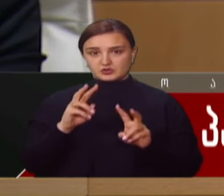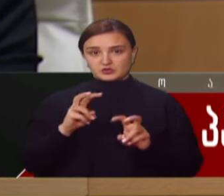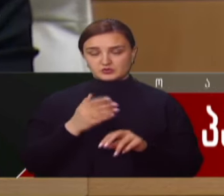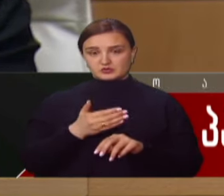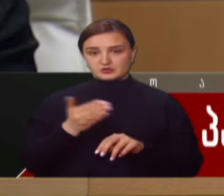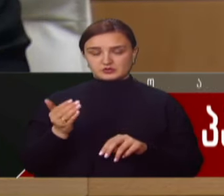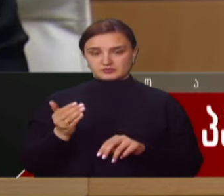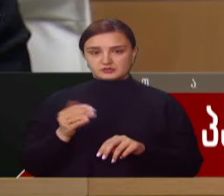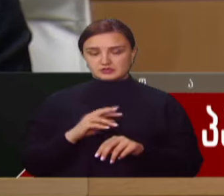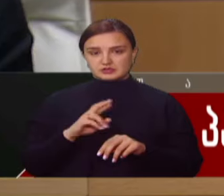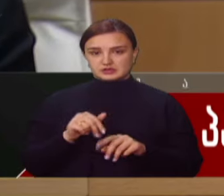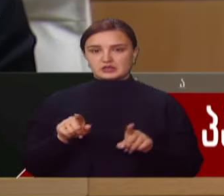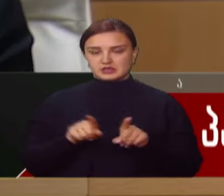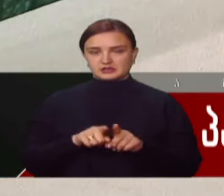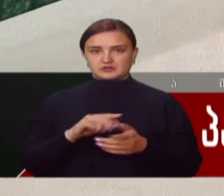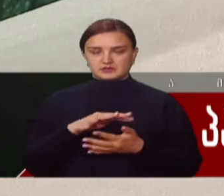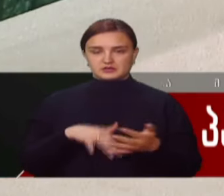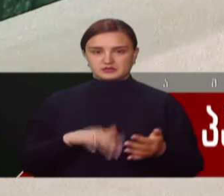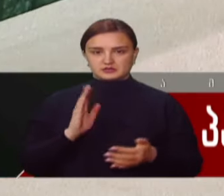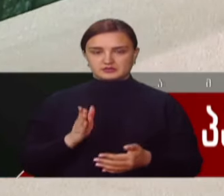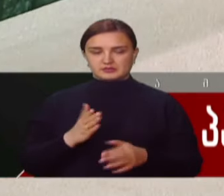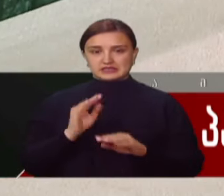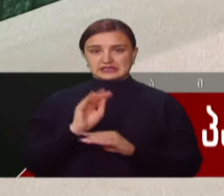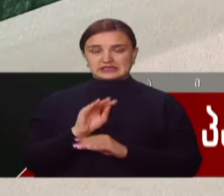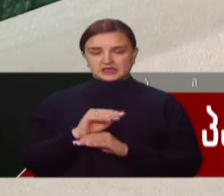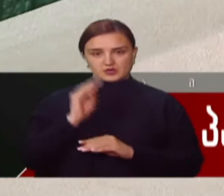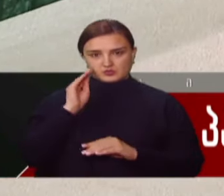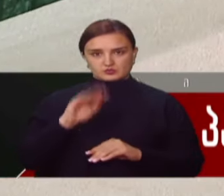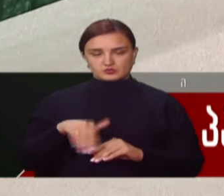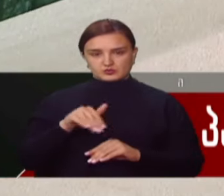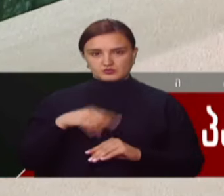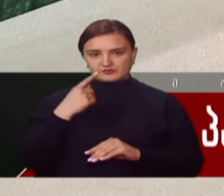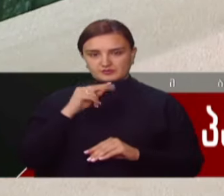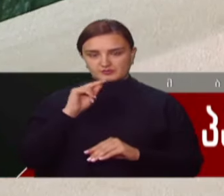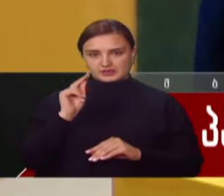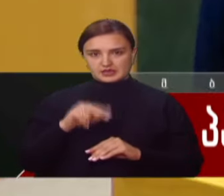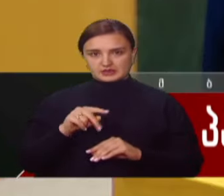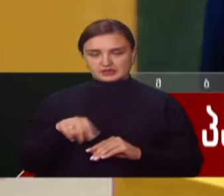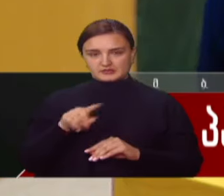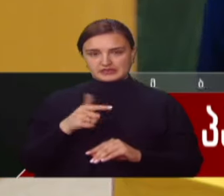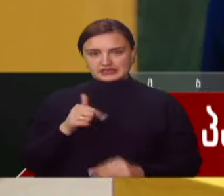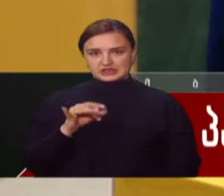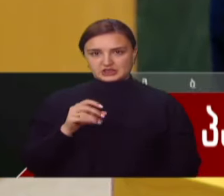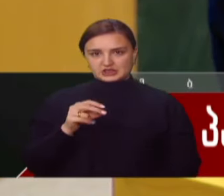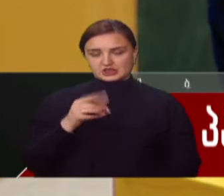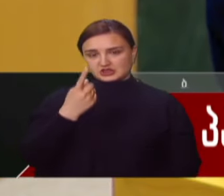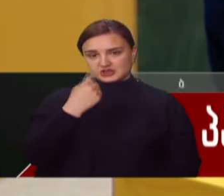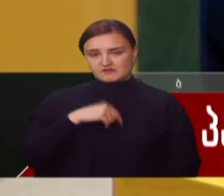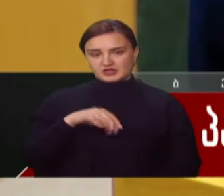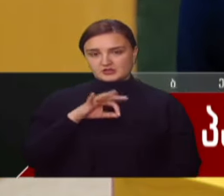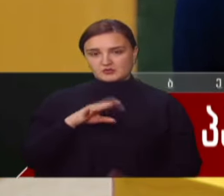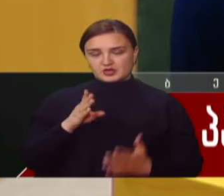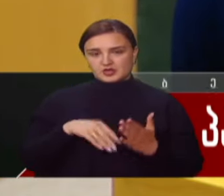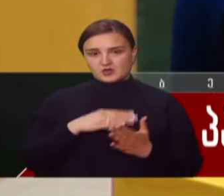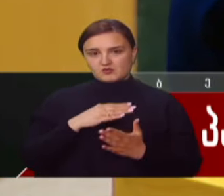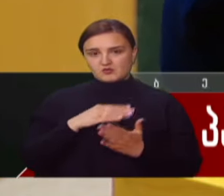da garda egere aseve gagzadeba. Criticas usaputzlod miichneben praldebis adresatebi Kirchi savaldebulo kvotirebis